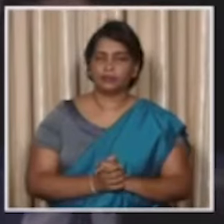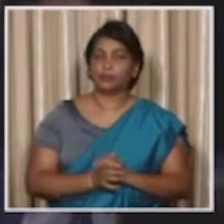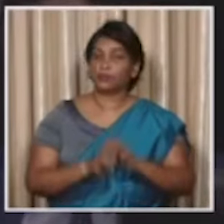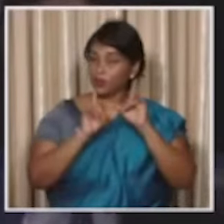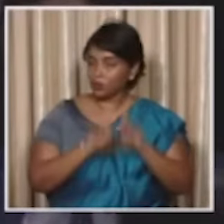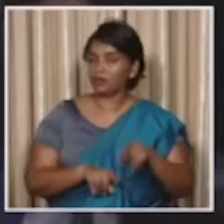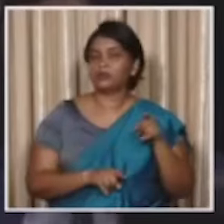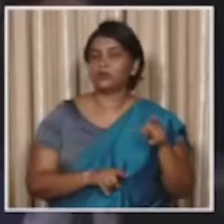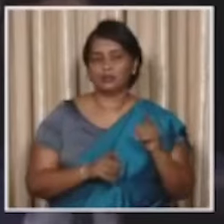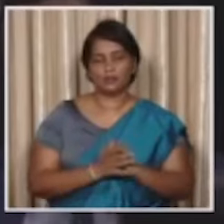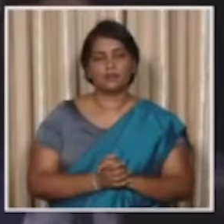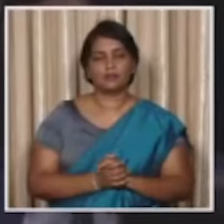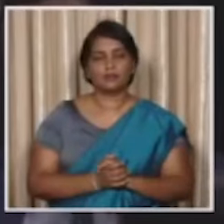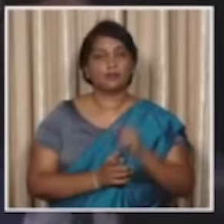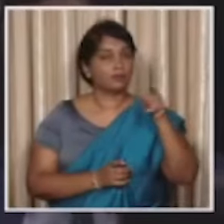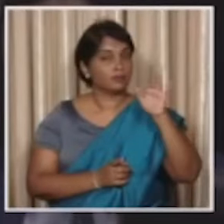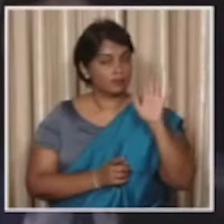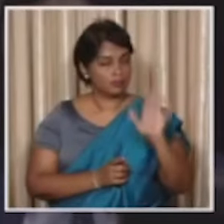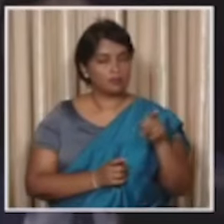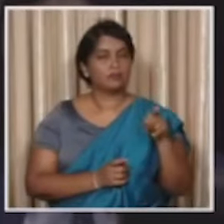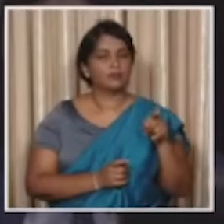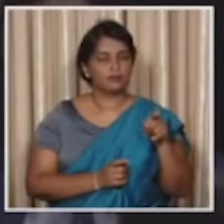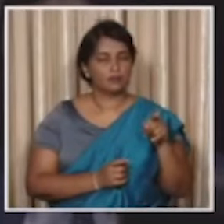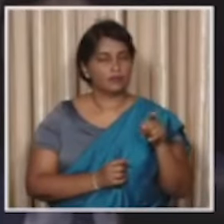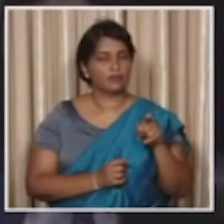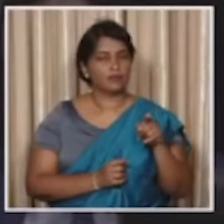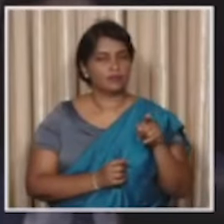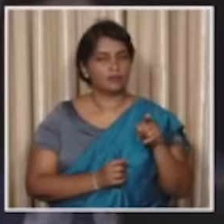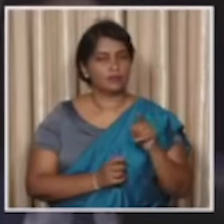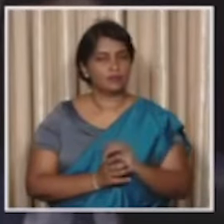ඒ වගේම එතුමගේ දිවිච්ච